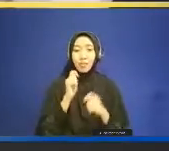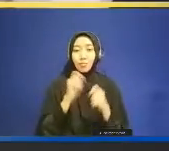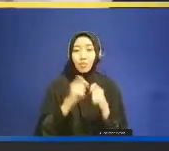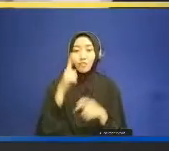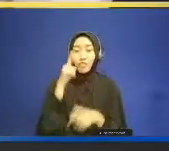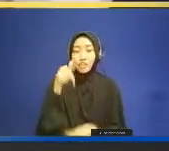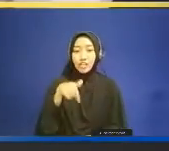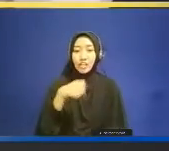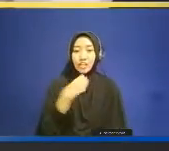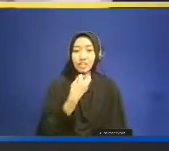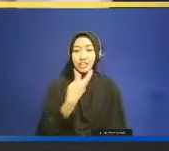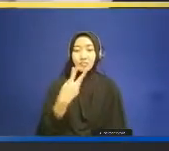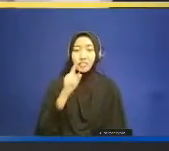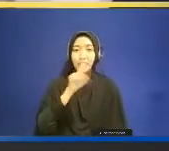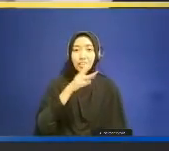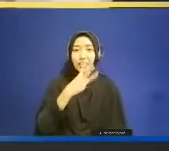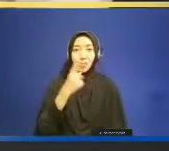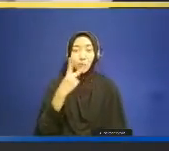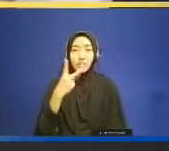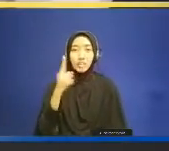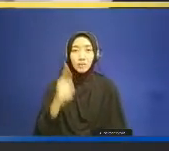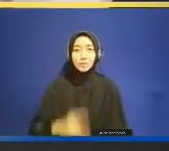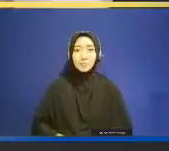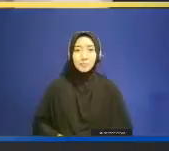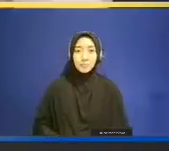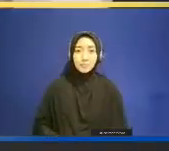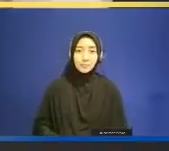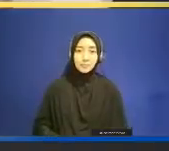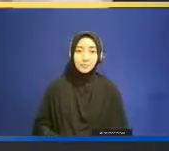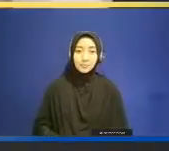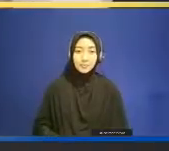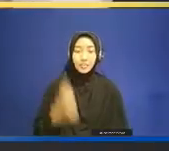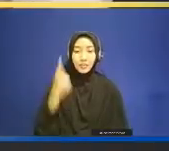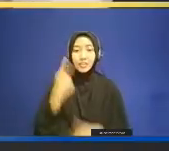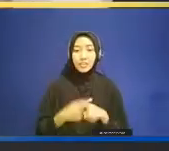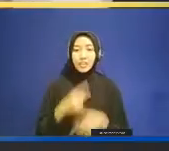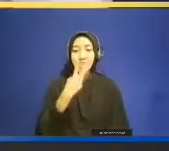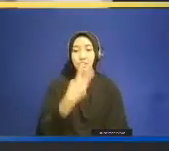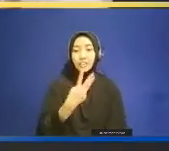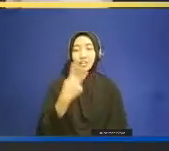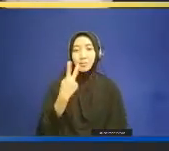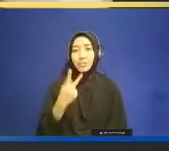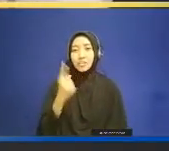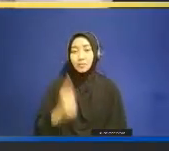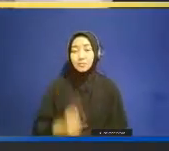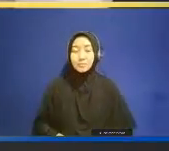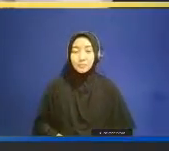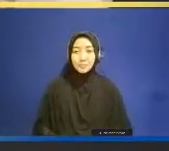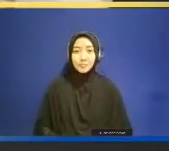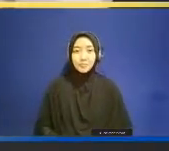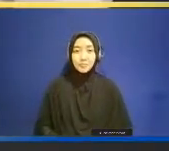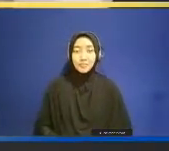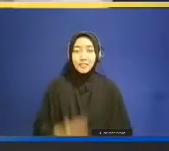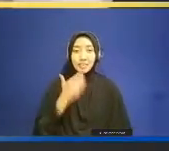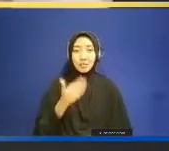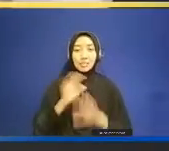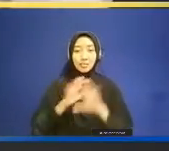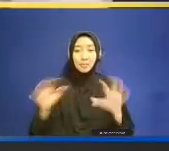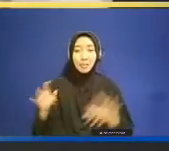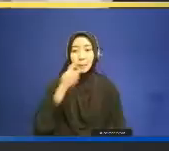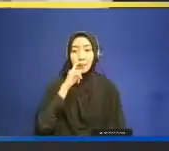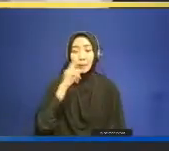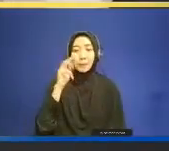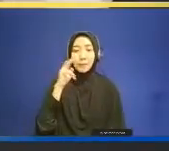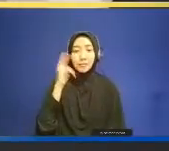ini hitungan 321 satu lagi 321 Terima kasih banyak bapak-bapak